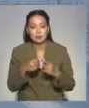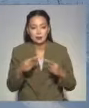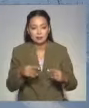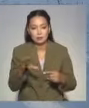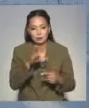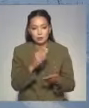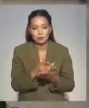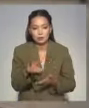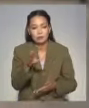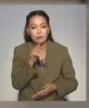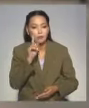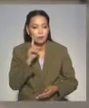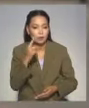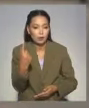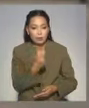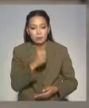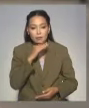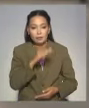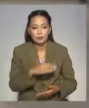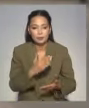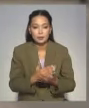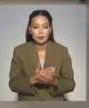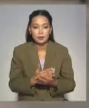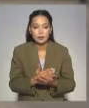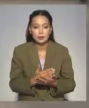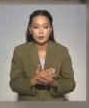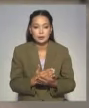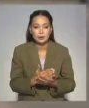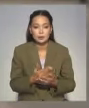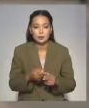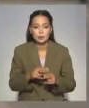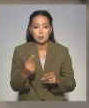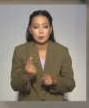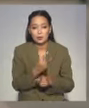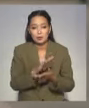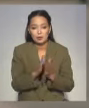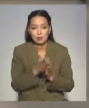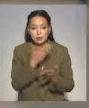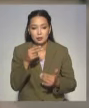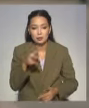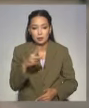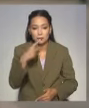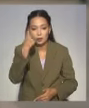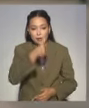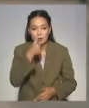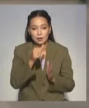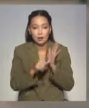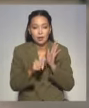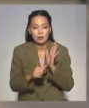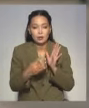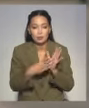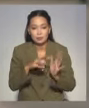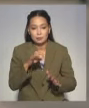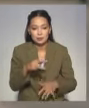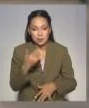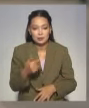бір аптаға толықтай жетеді. Да, это не первый случай. Бұл алғашқы жағдай емес. 2021 жылы 69 миллиард, былтыр